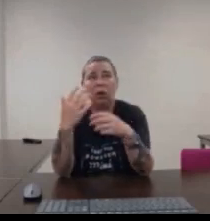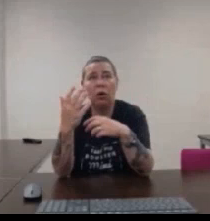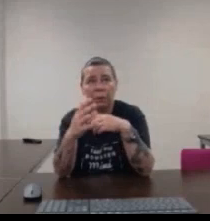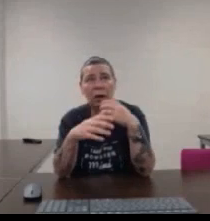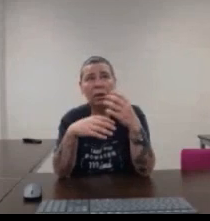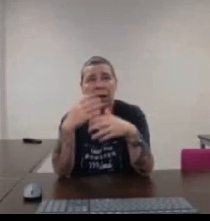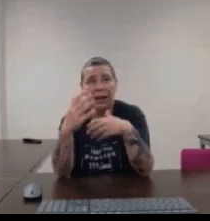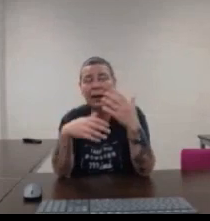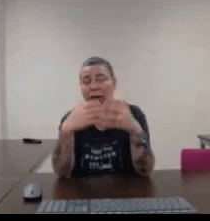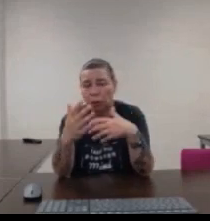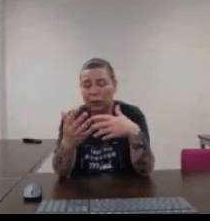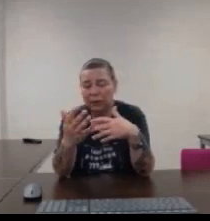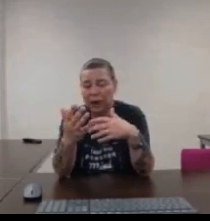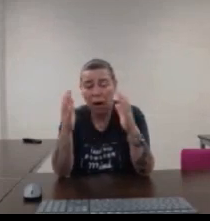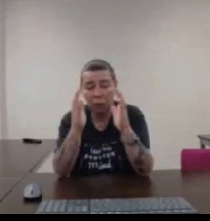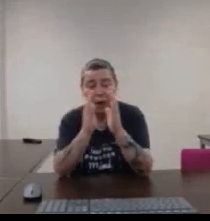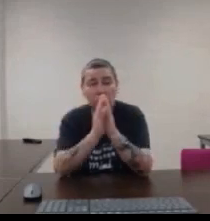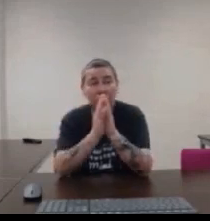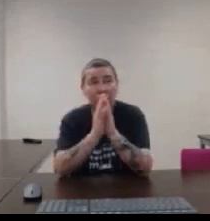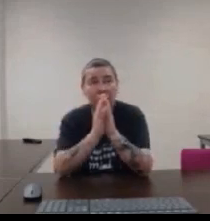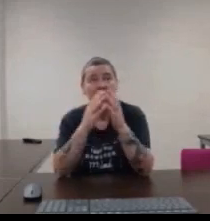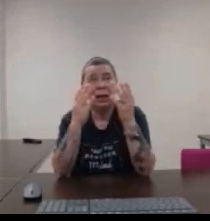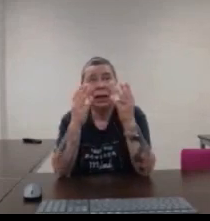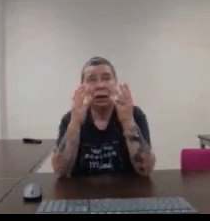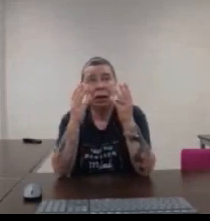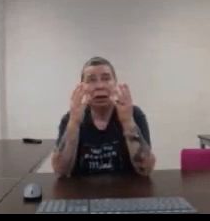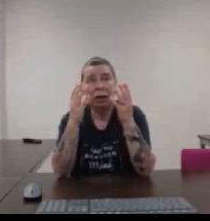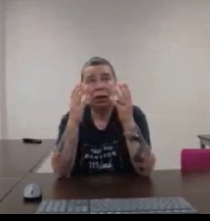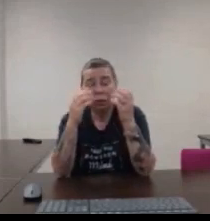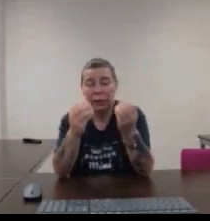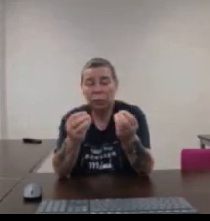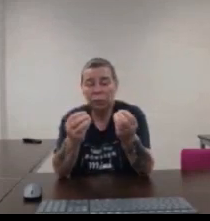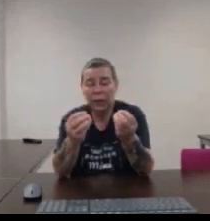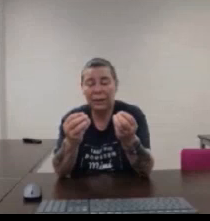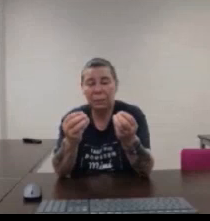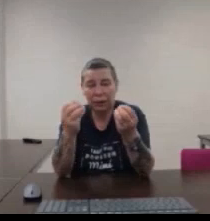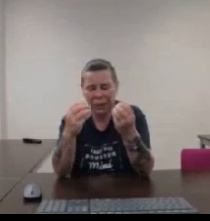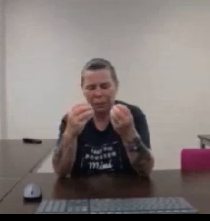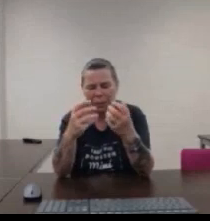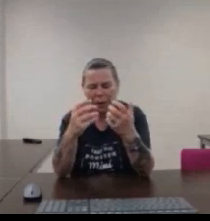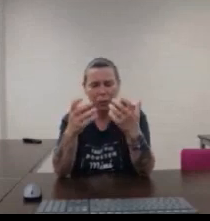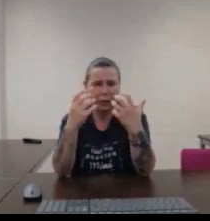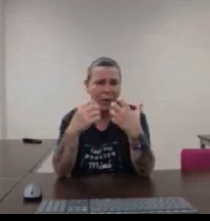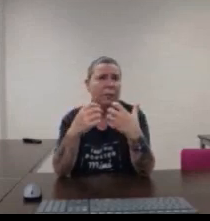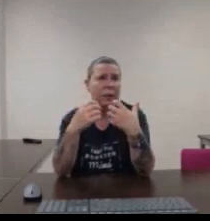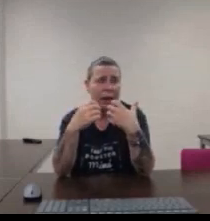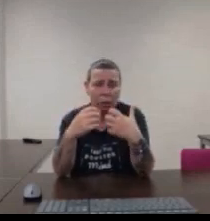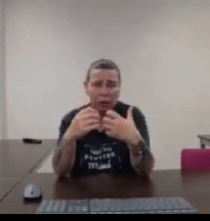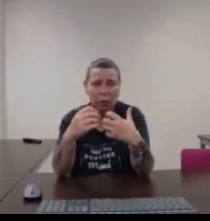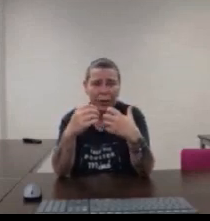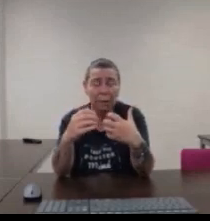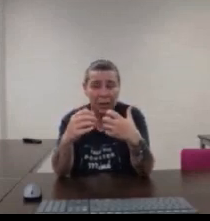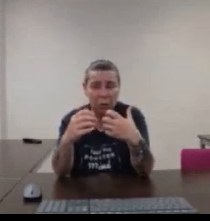les ligaments, les nerfs, les tendons, etc., vont être comprimés. Et le syndrome du canal carpien, pardon, c'est